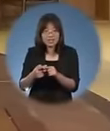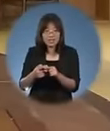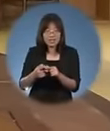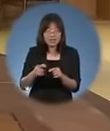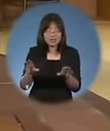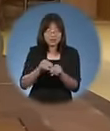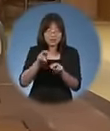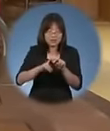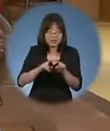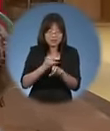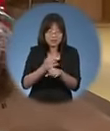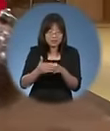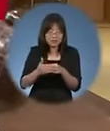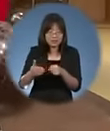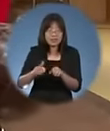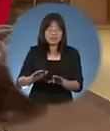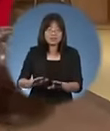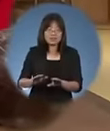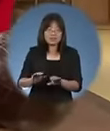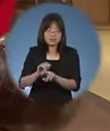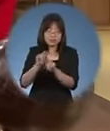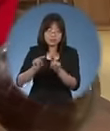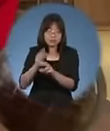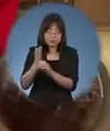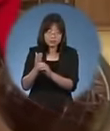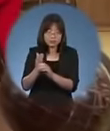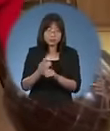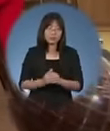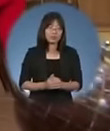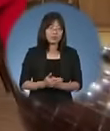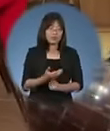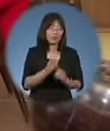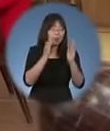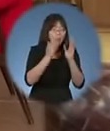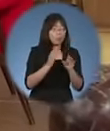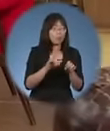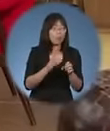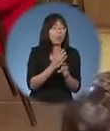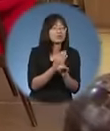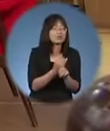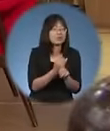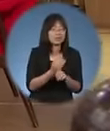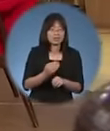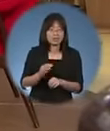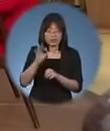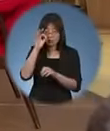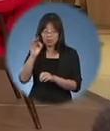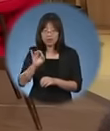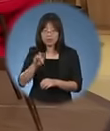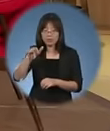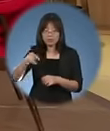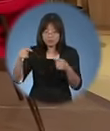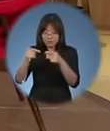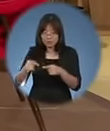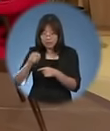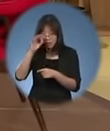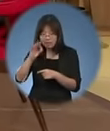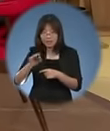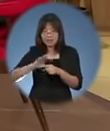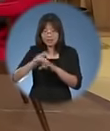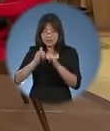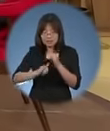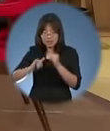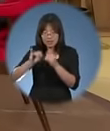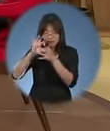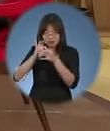그렇게? 그게요. 이 퍼즐을 맞춘다는 말씀을 드렸죠. 근데 이 세계사를 쭉 보다 보면은 이렇게 쭉